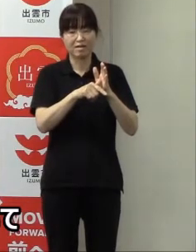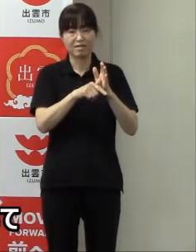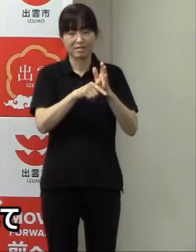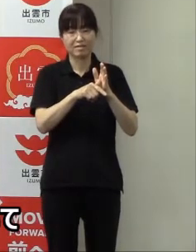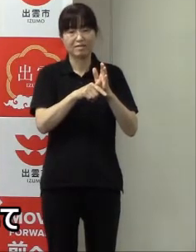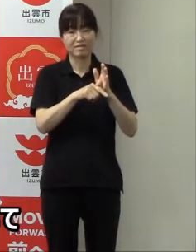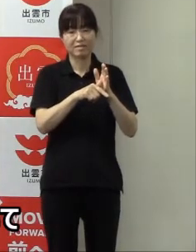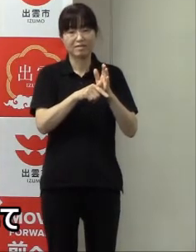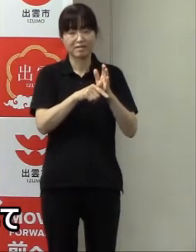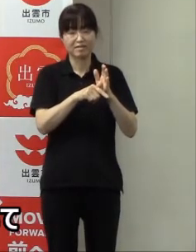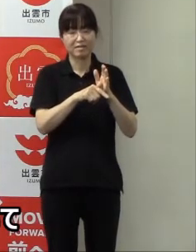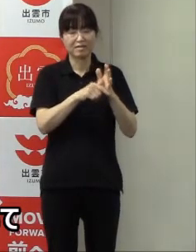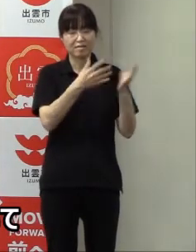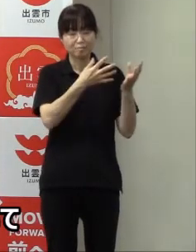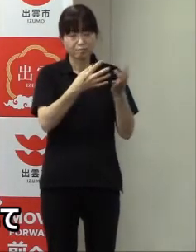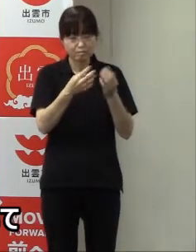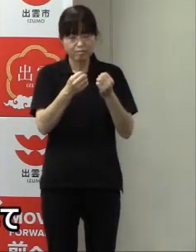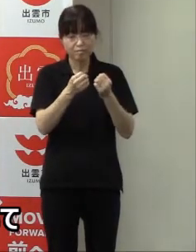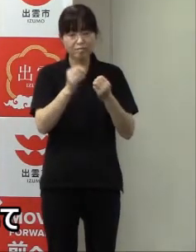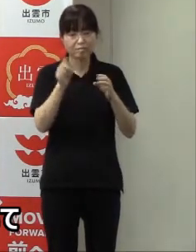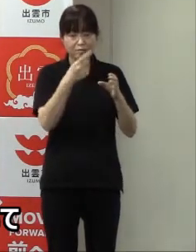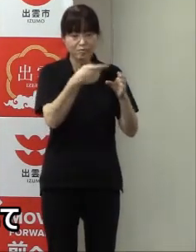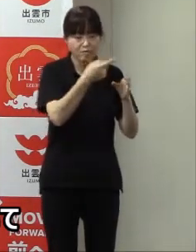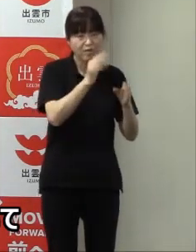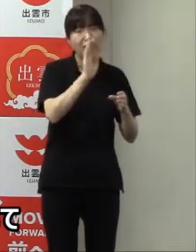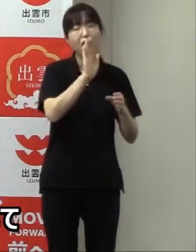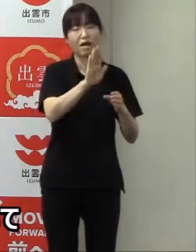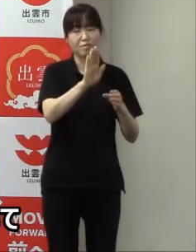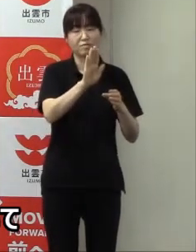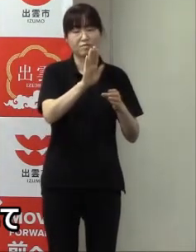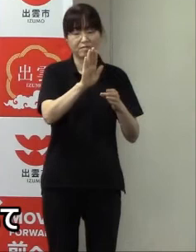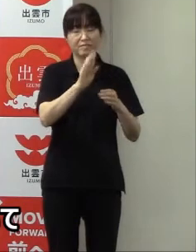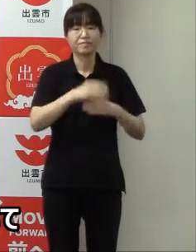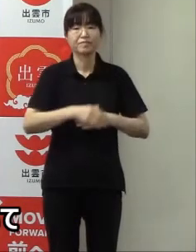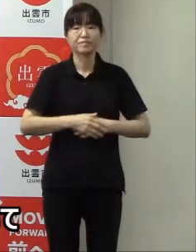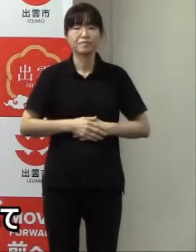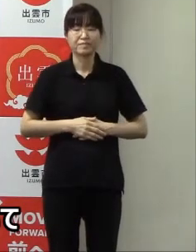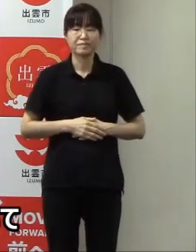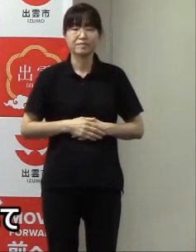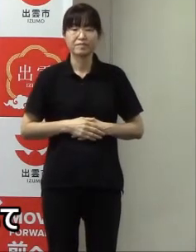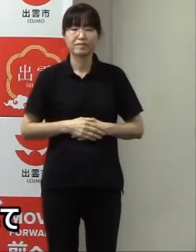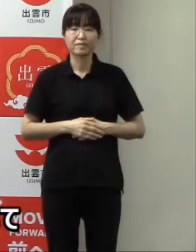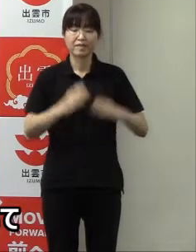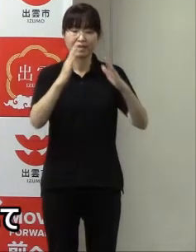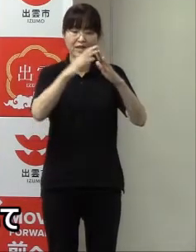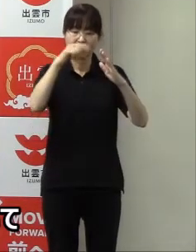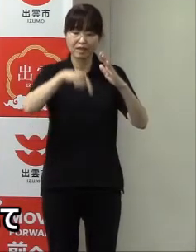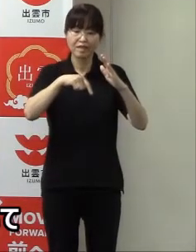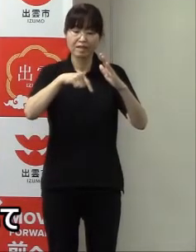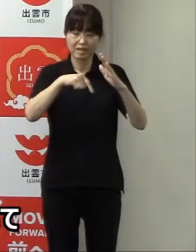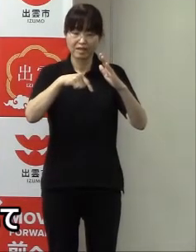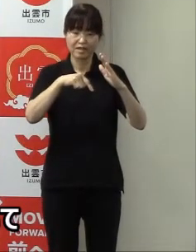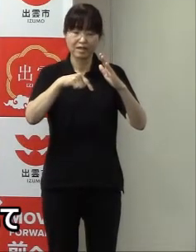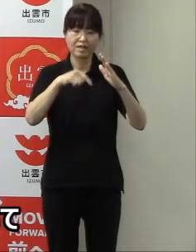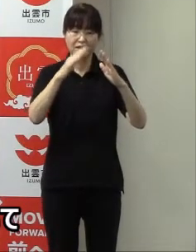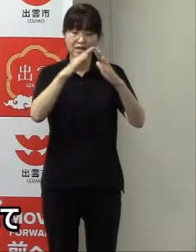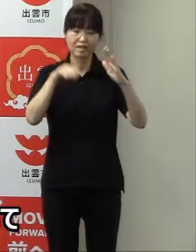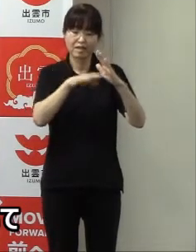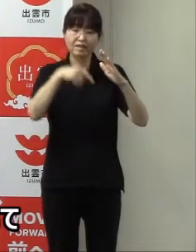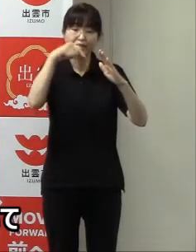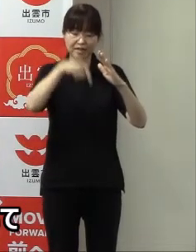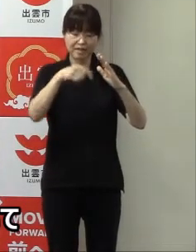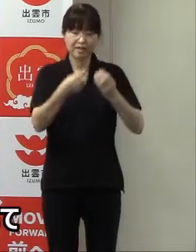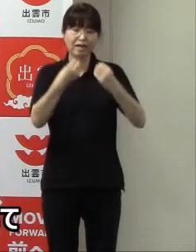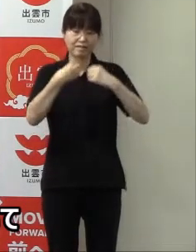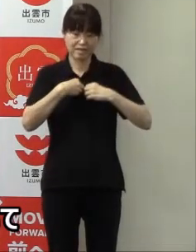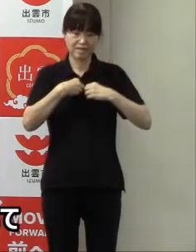もですね、かなりの頻度で見られているということでございます。そういった意味で、 家庭内感染とそれから子どもの感